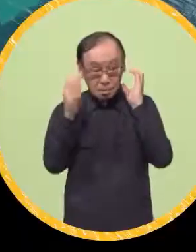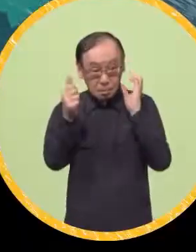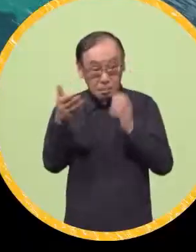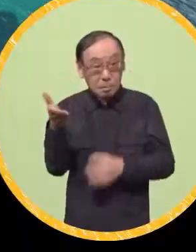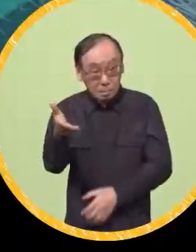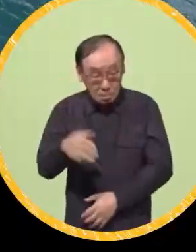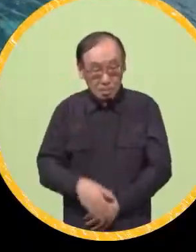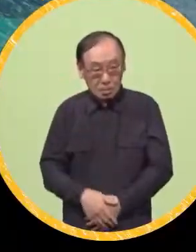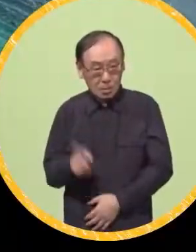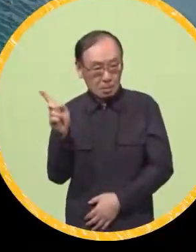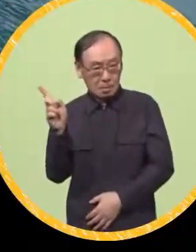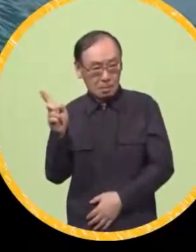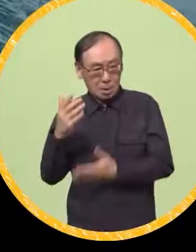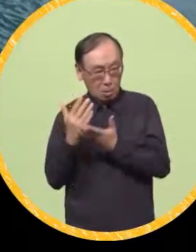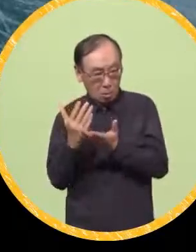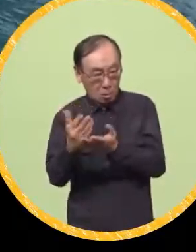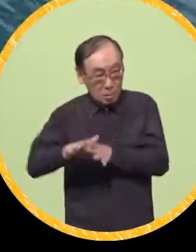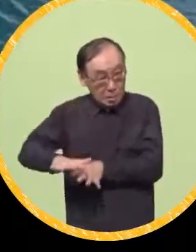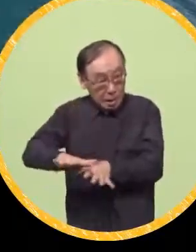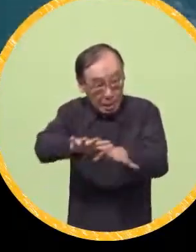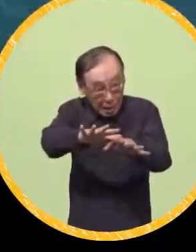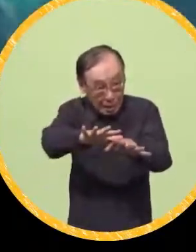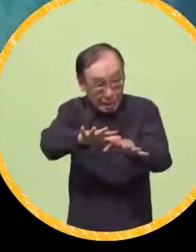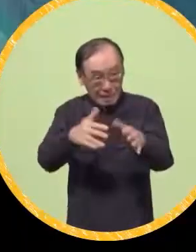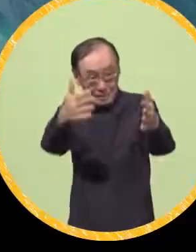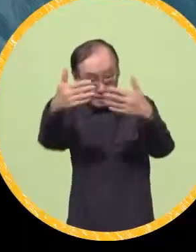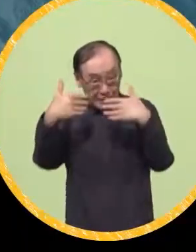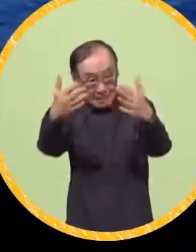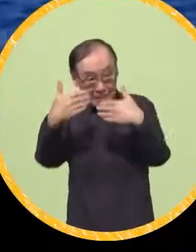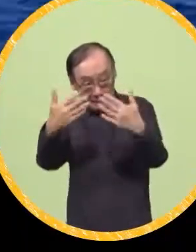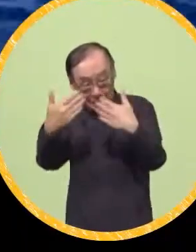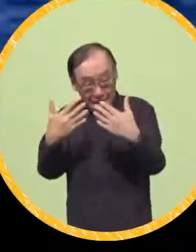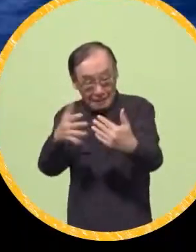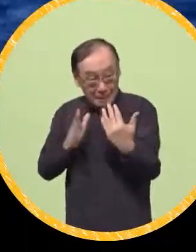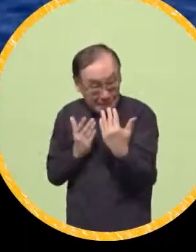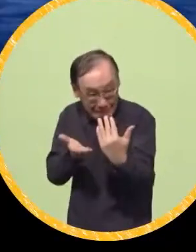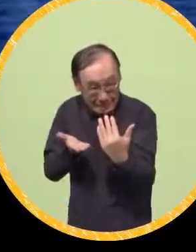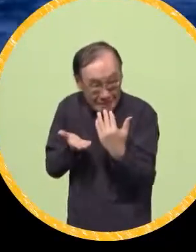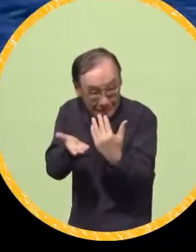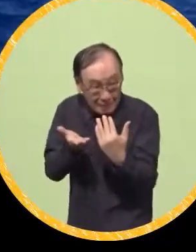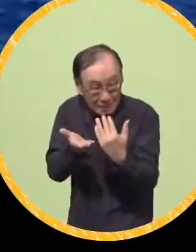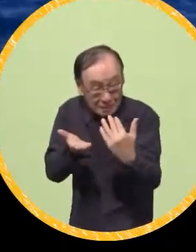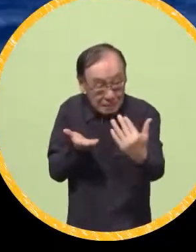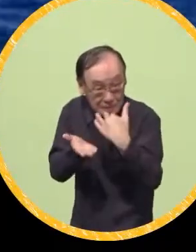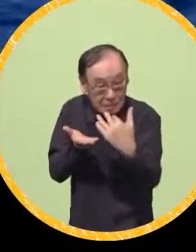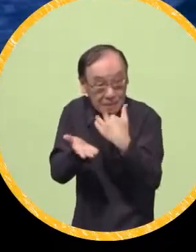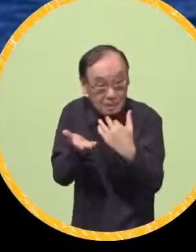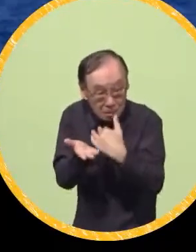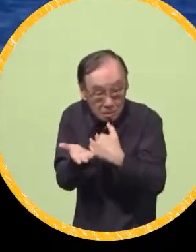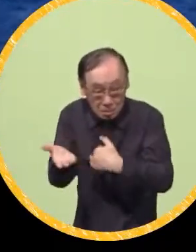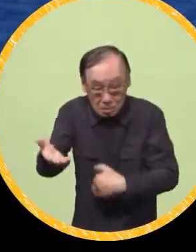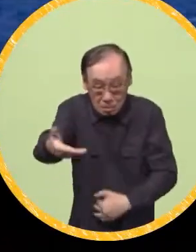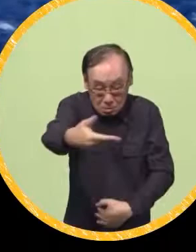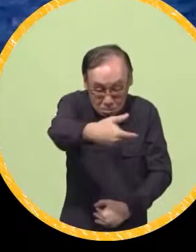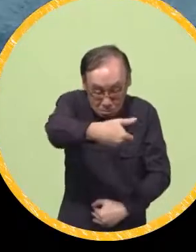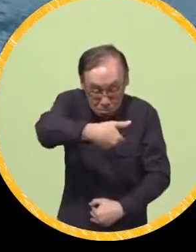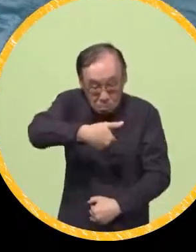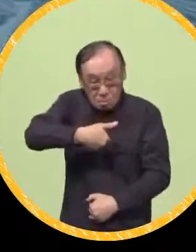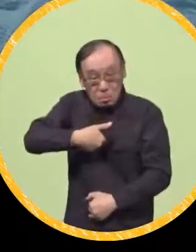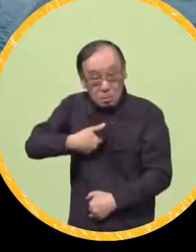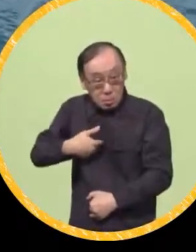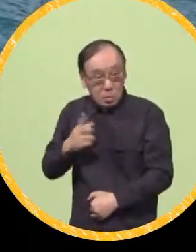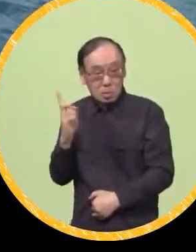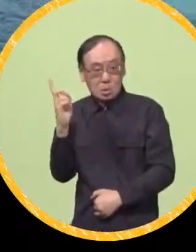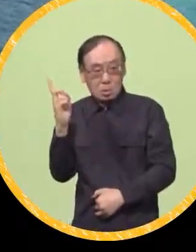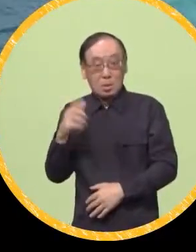いうのは風下のスタート地点から風上へ向かってポイントを吸うかして再び風下目指すという競技